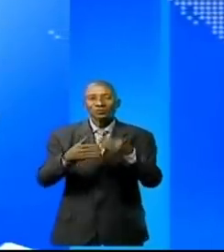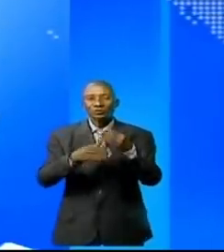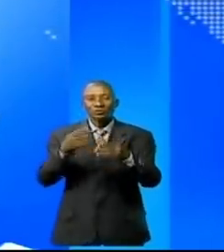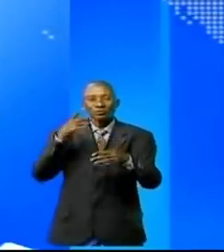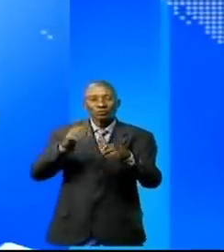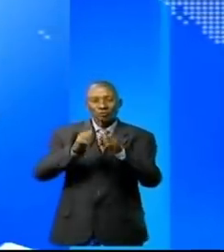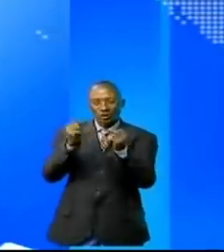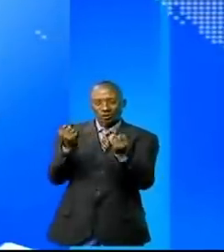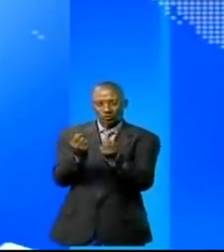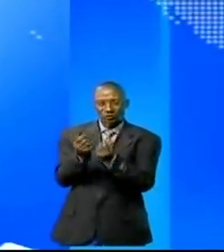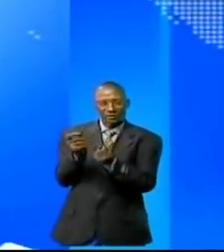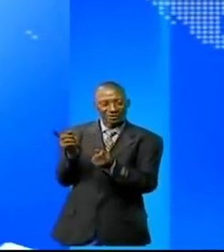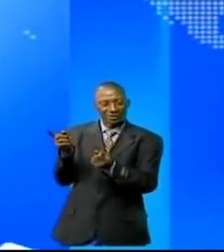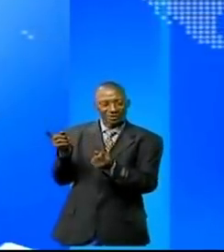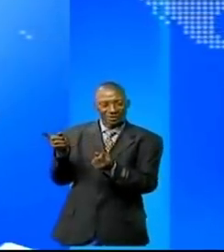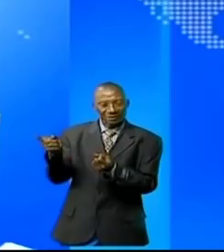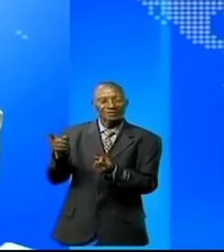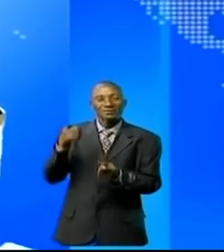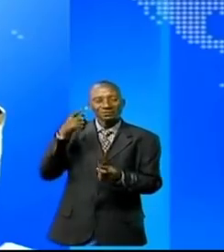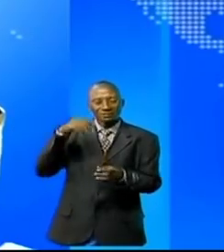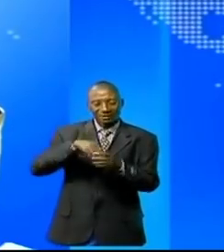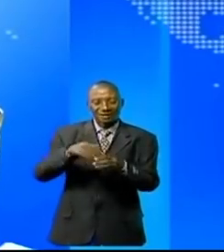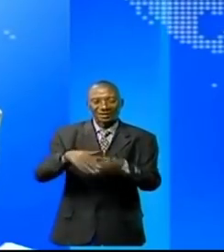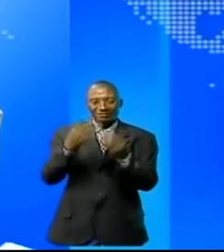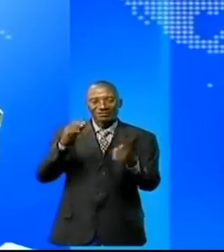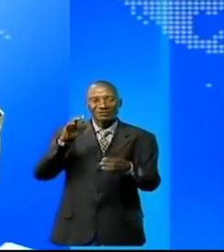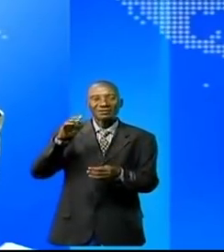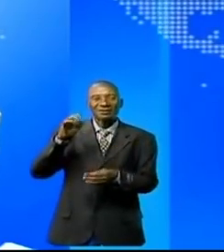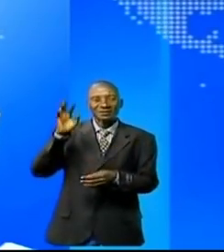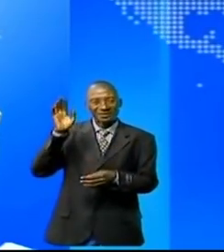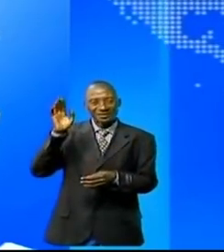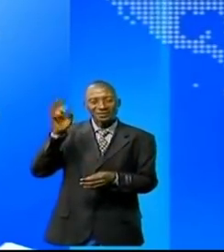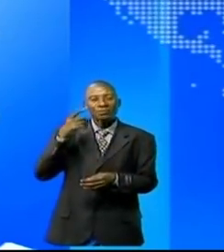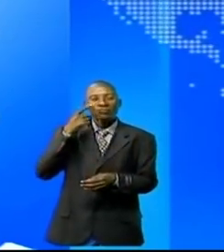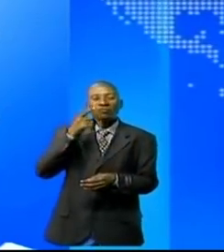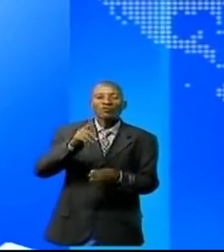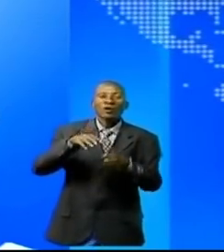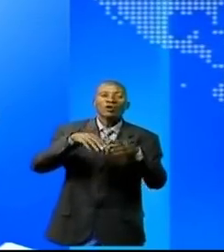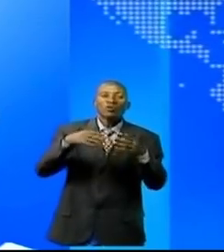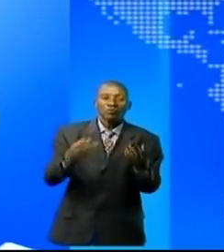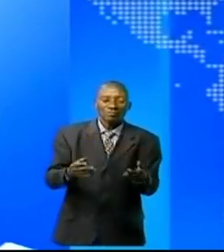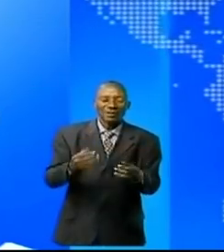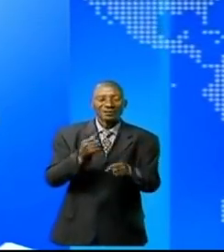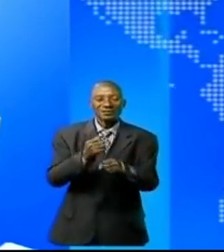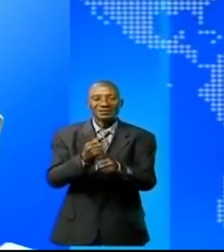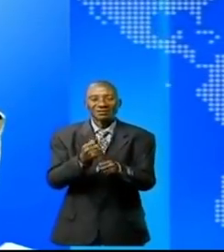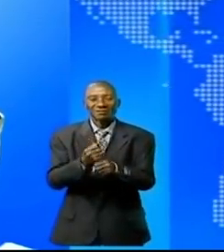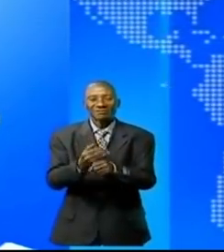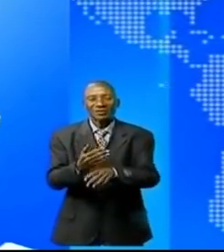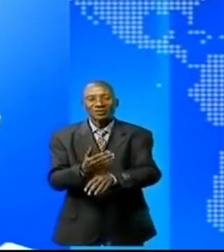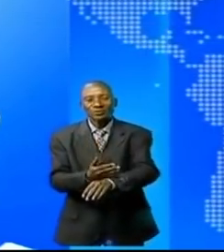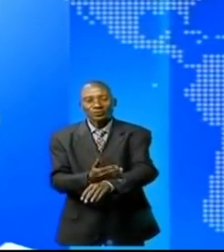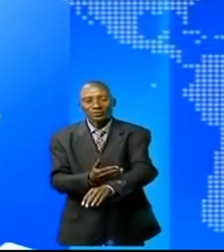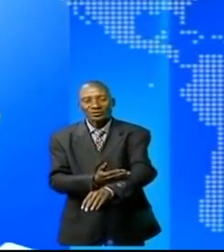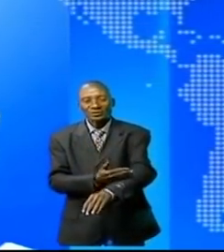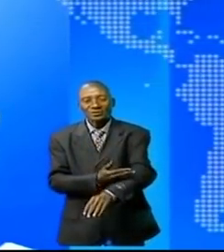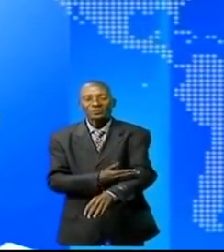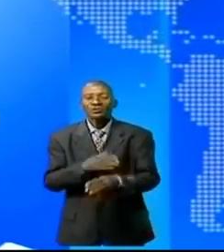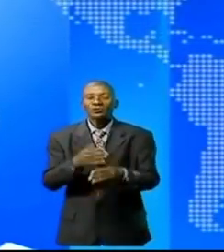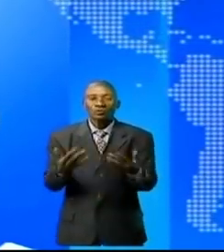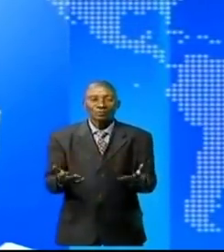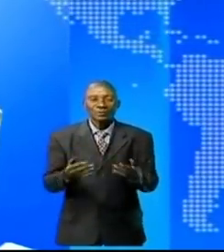la ville de Kinshasa pour se rendre compte de cette mise en valeur et par ricochet prouver qu'aucune concession n'a été